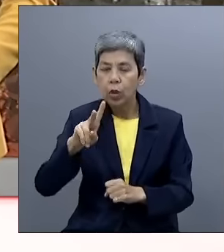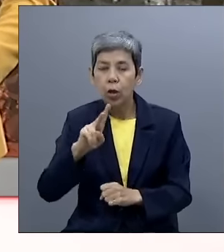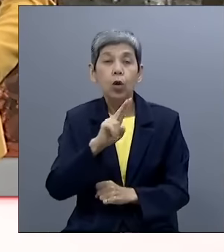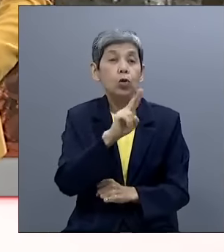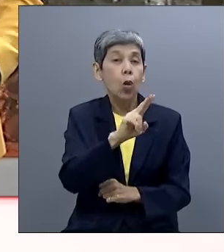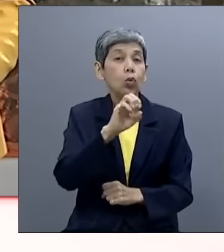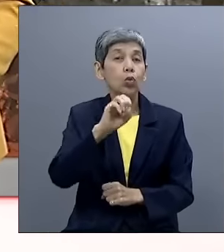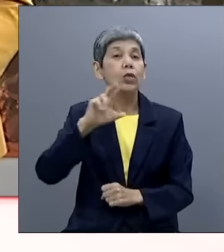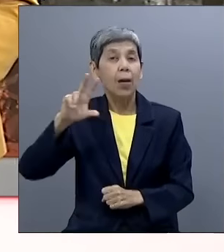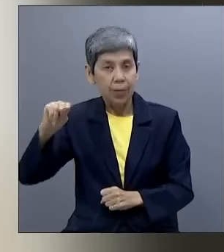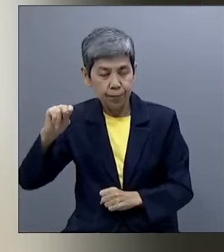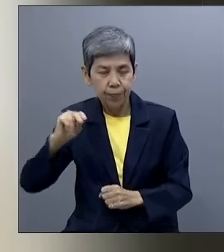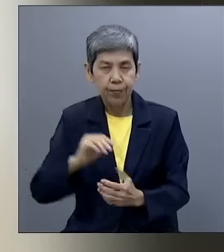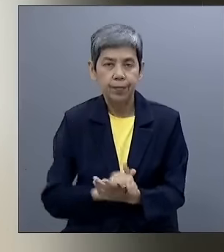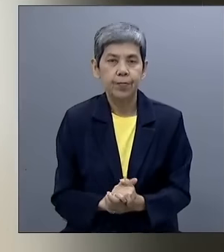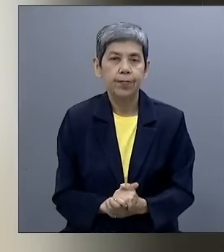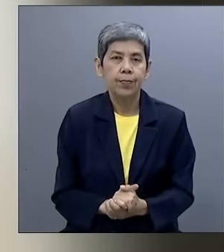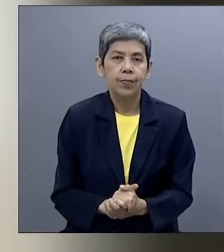2030